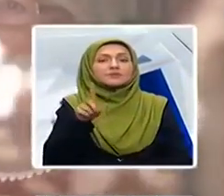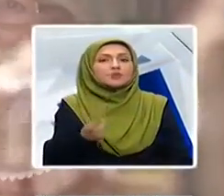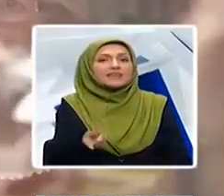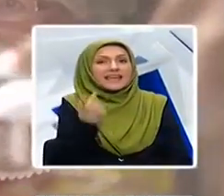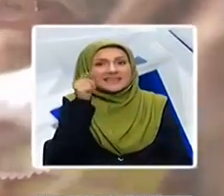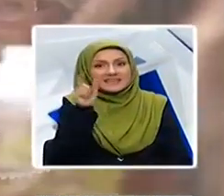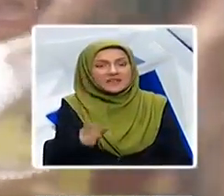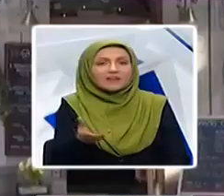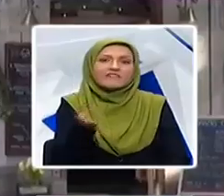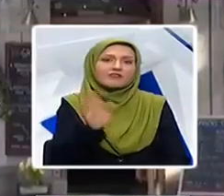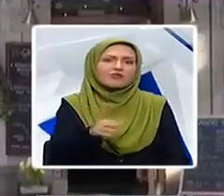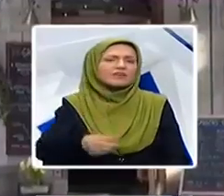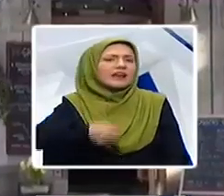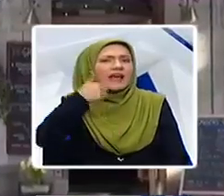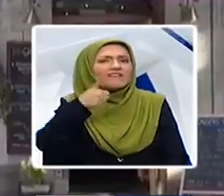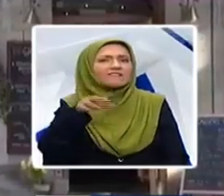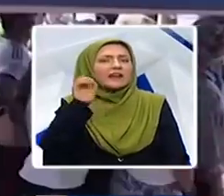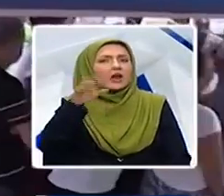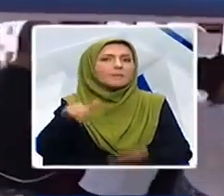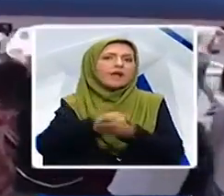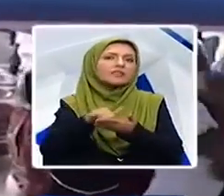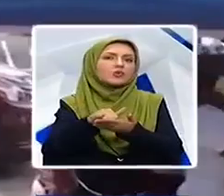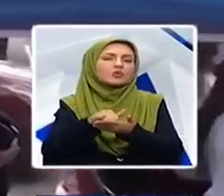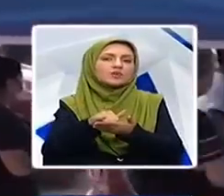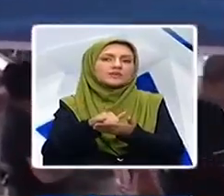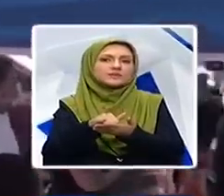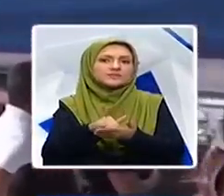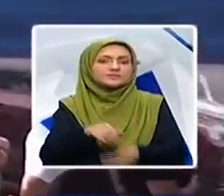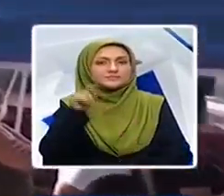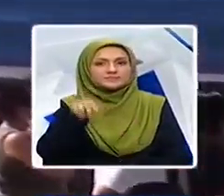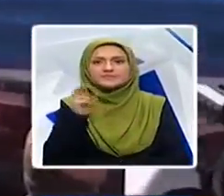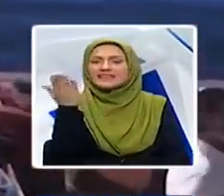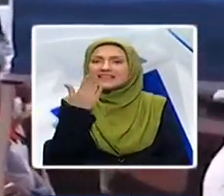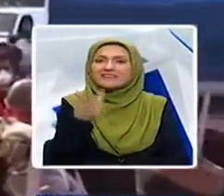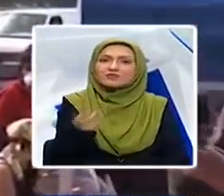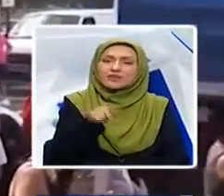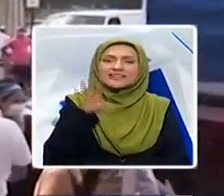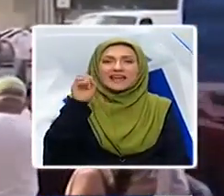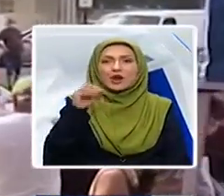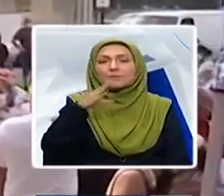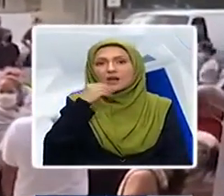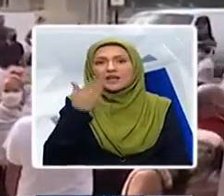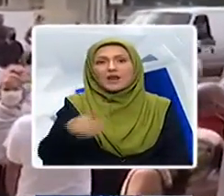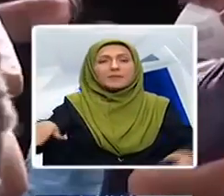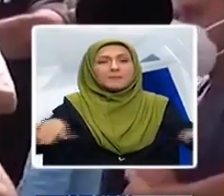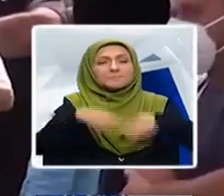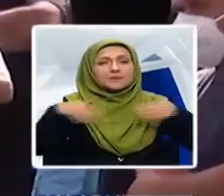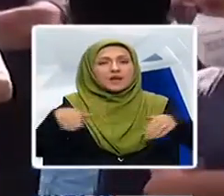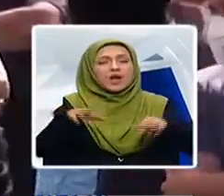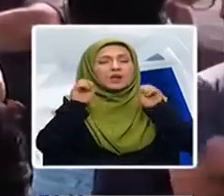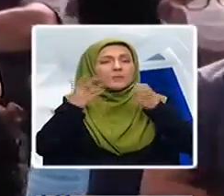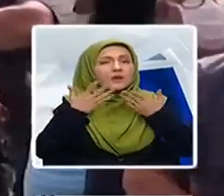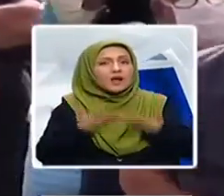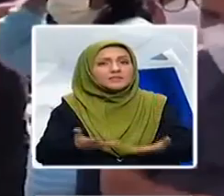میان ایالت‌های آمریکا دارد. به گزارش شبکه ABC شمار بیکاران در آمریکا در پی شیوع ویروس کرونا